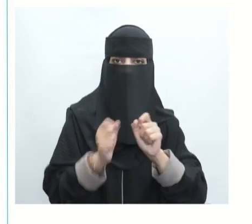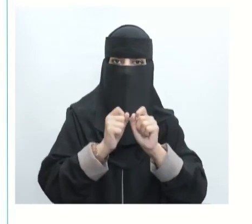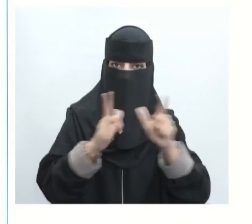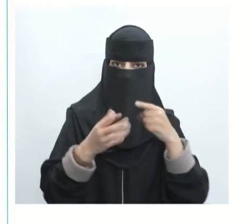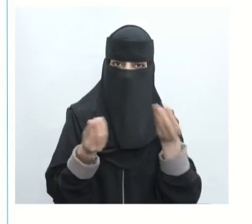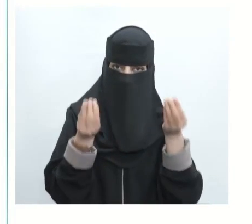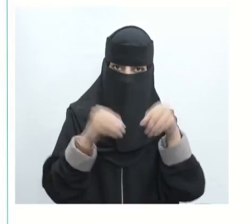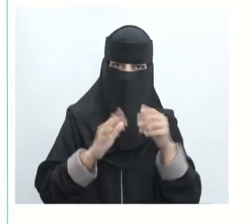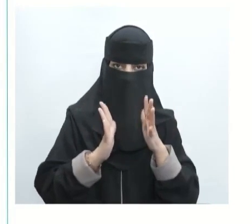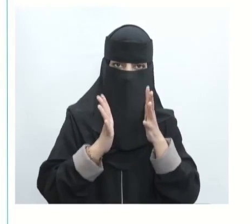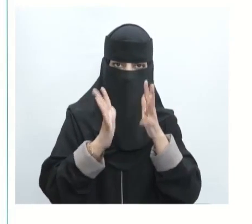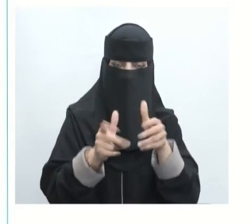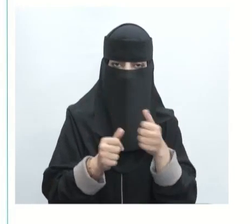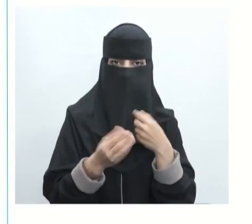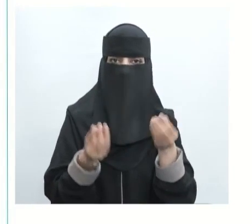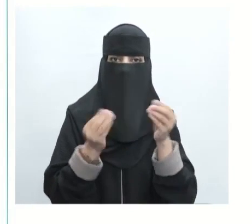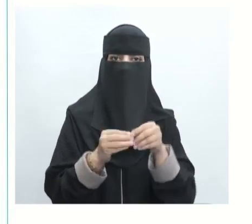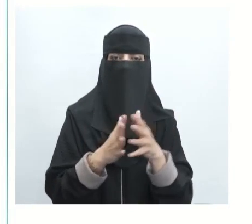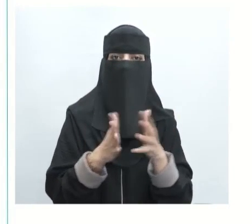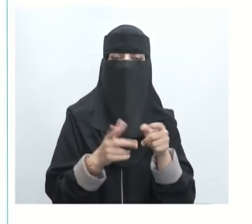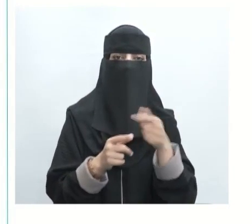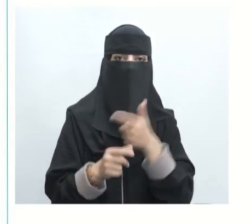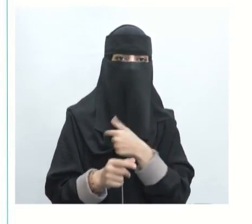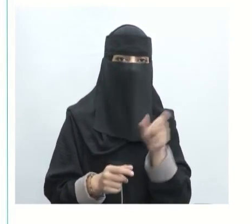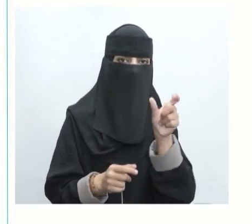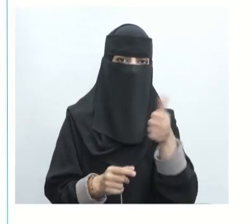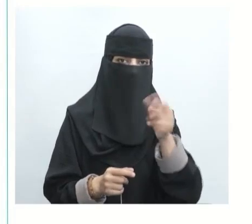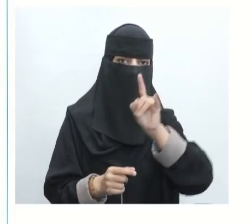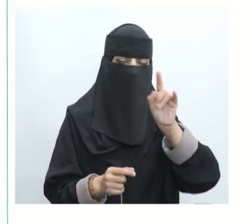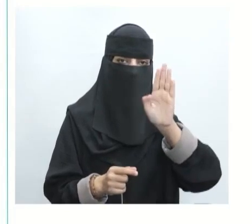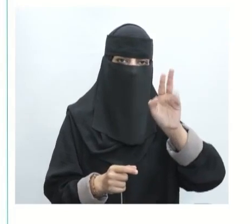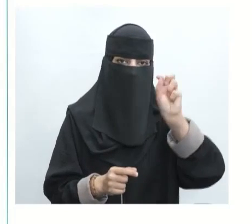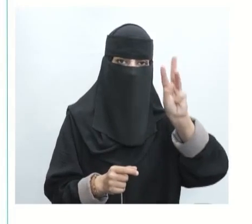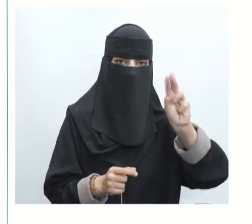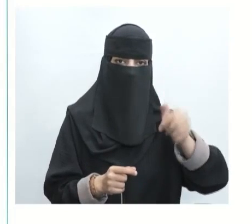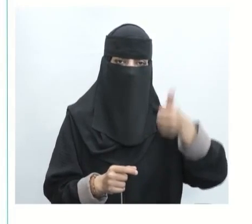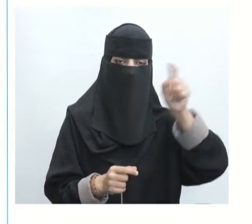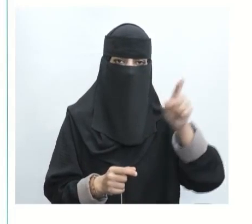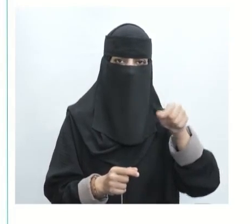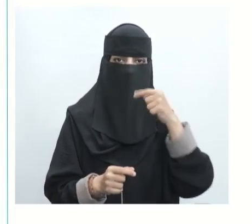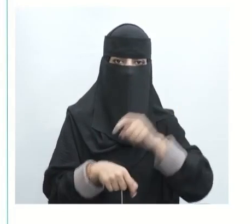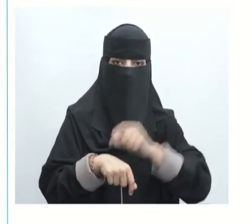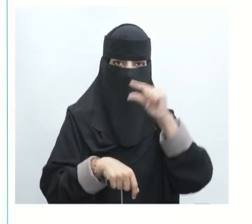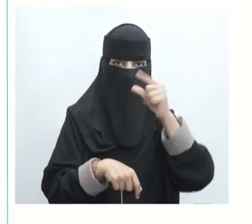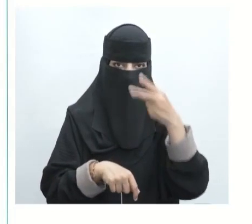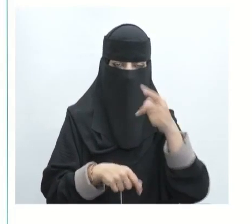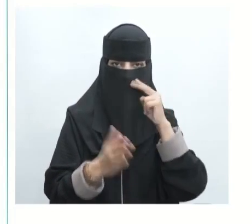لك المزيد والعديد عن الاستثناء. أترك لك دقيقة حتى تقرأ.